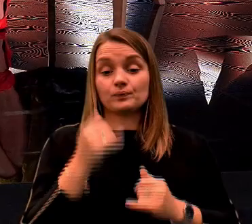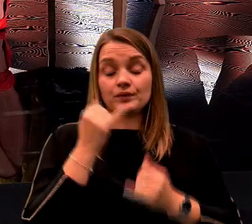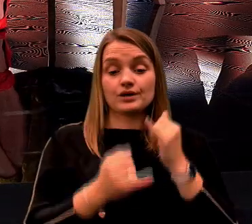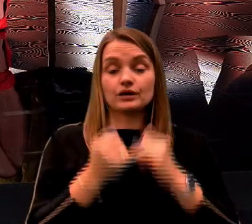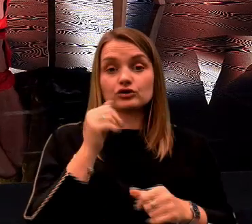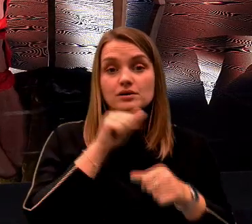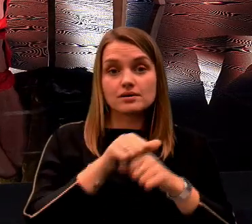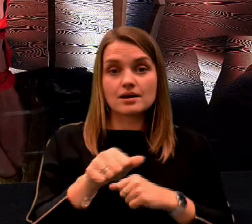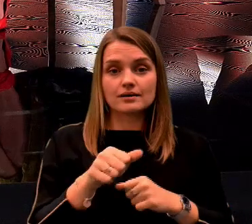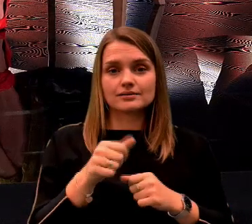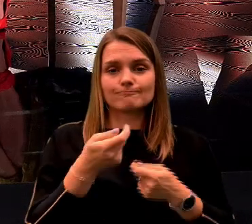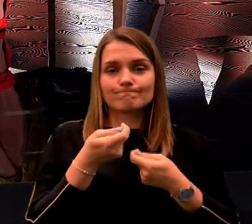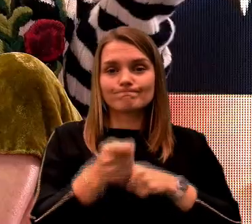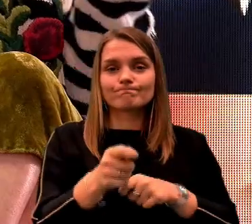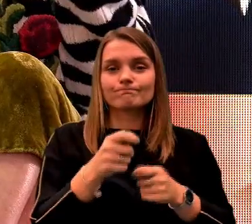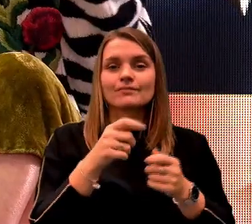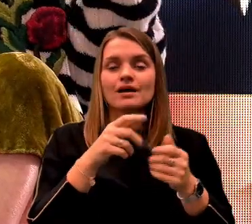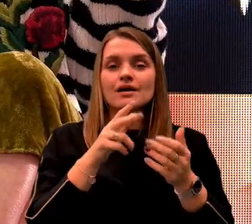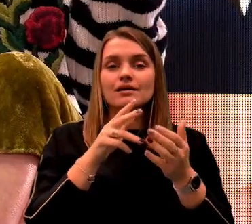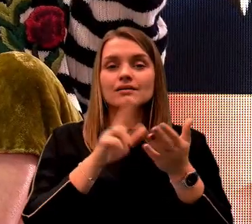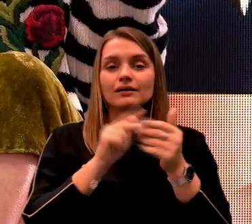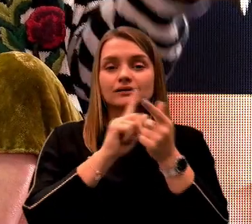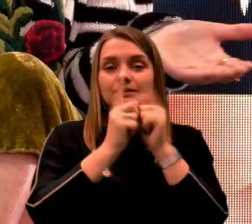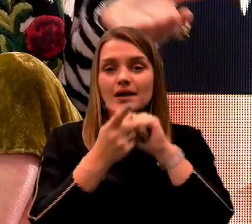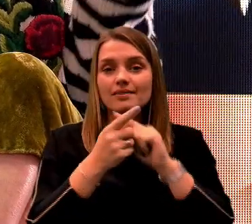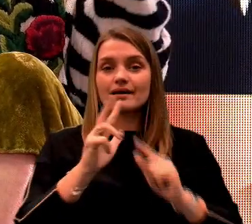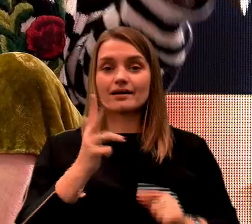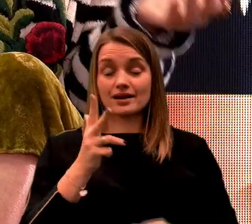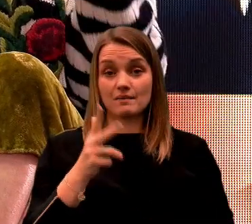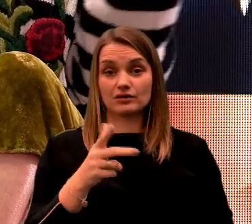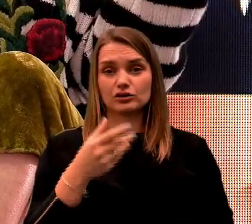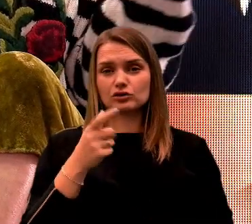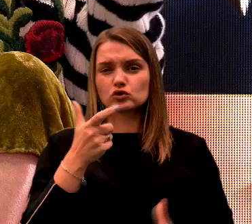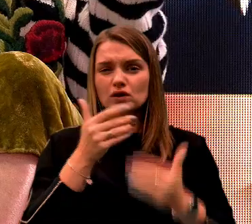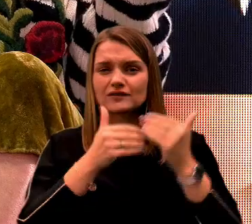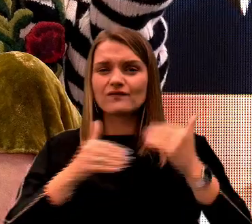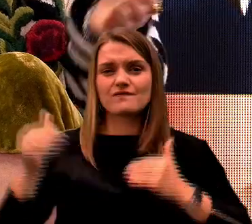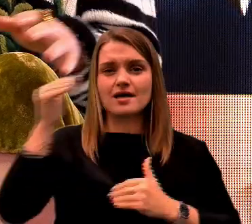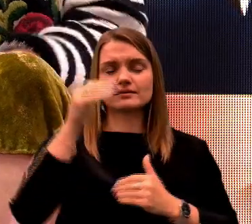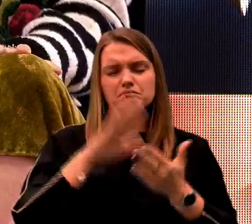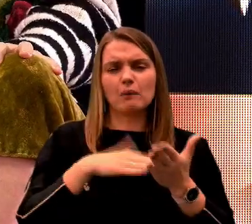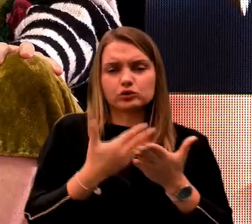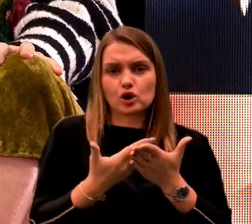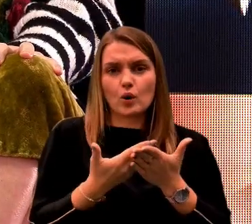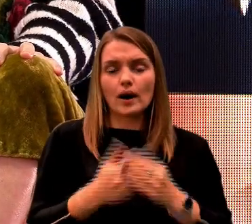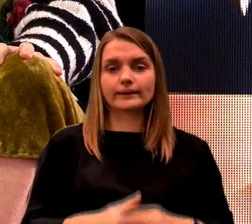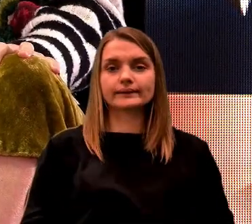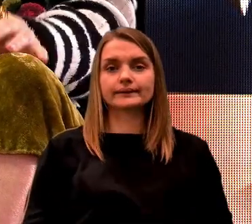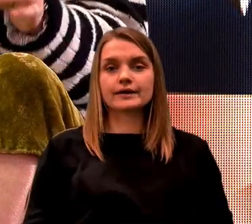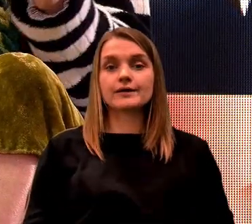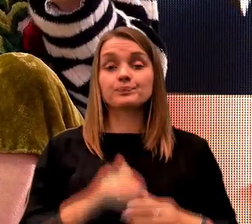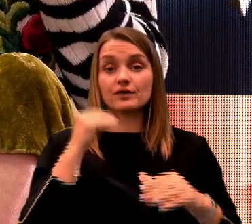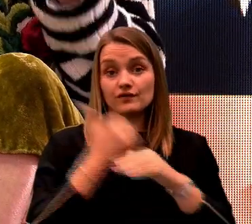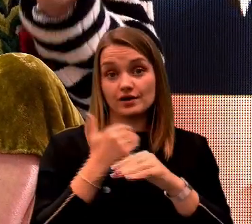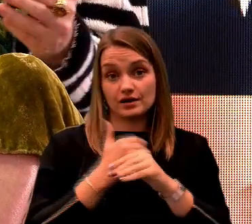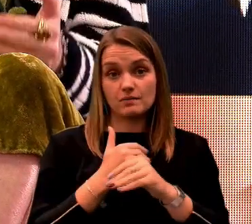teraz presja na klimat i ona się robi coraz większa, daję to jako przykład. W związku z tym firmy